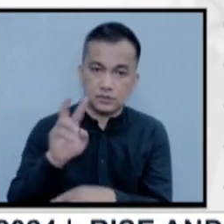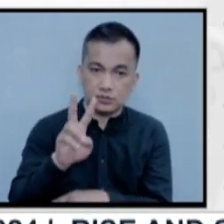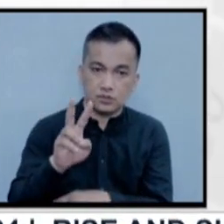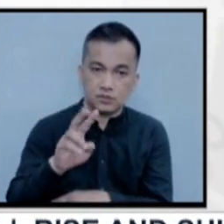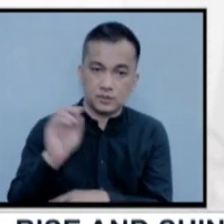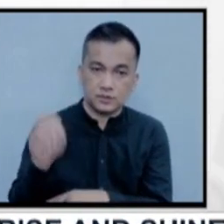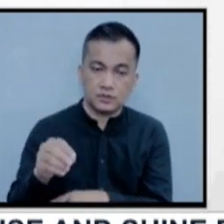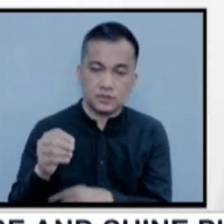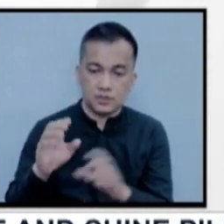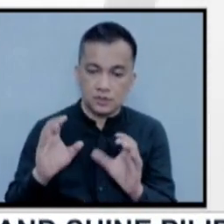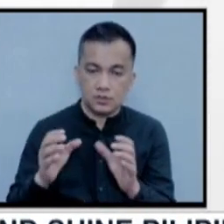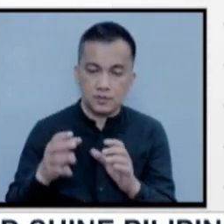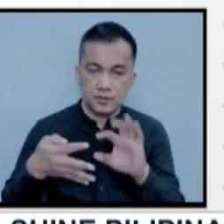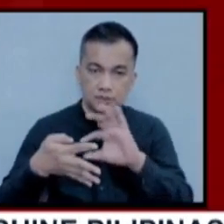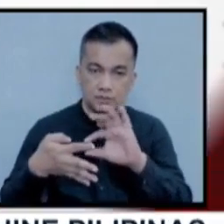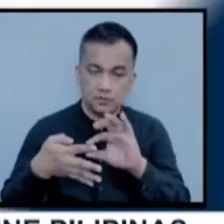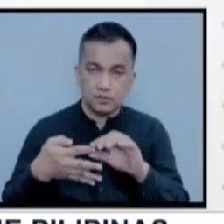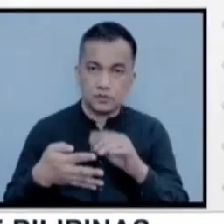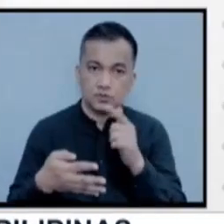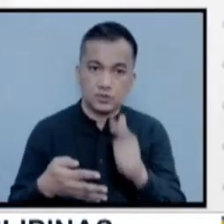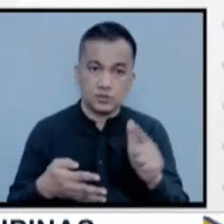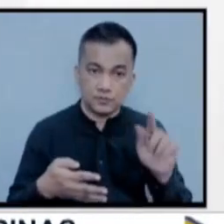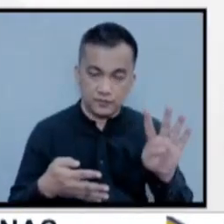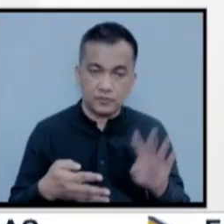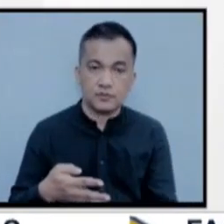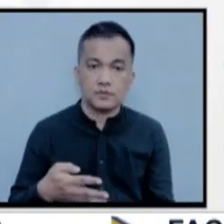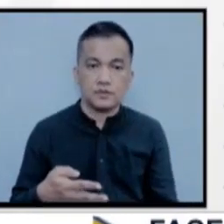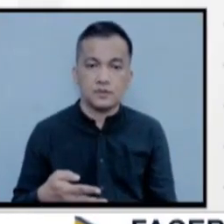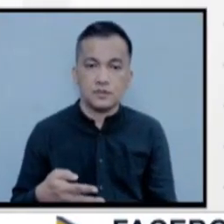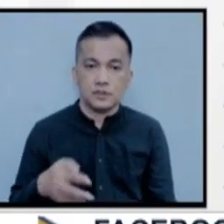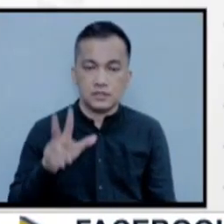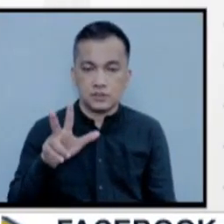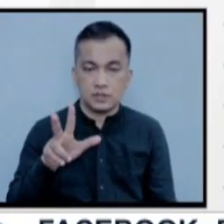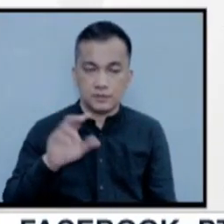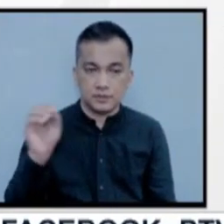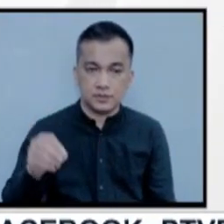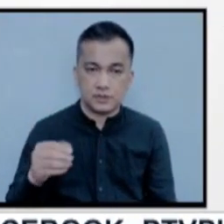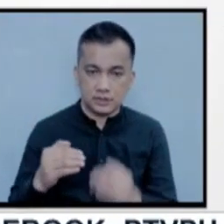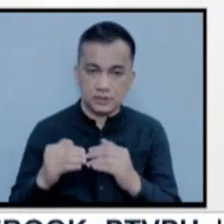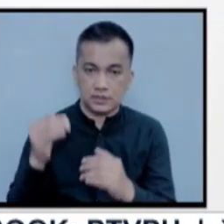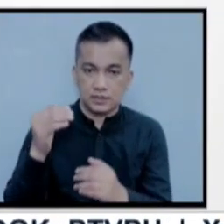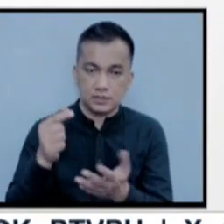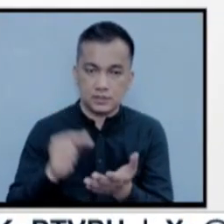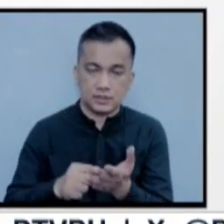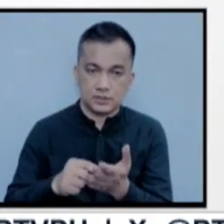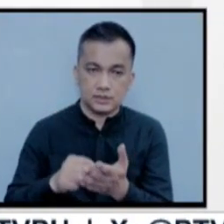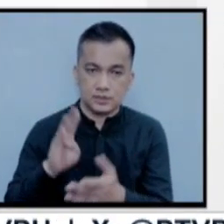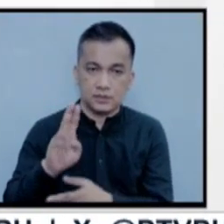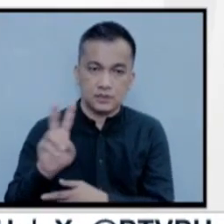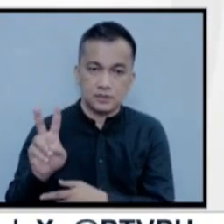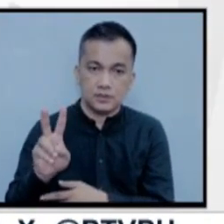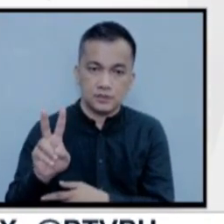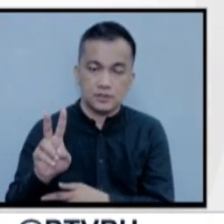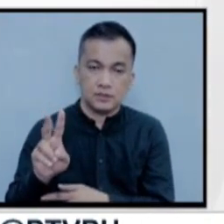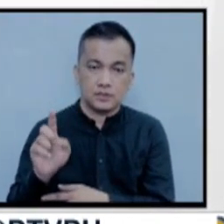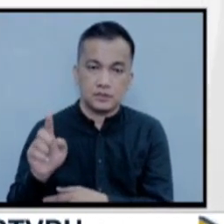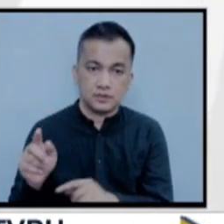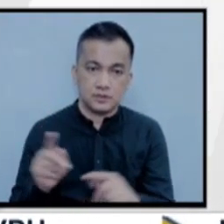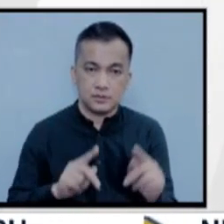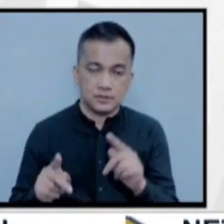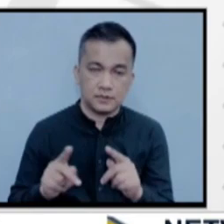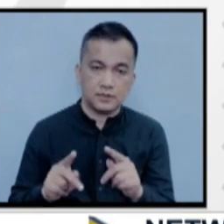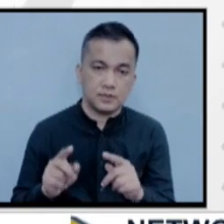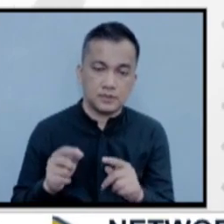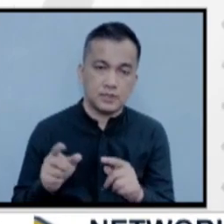unang kwarter ng 2024 3 porsento rin ang itinaas ng marka ni Pangulong Marcos JR pagdating sa performance ratings na